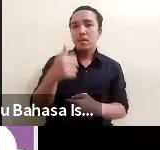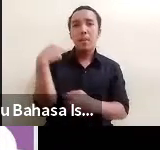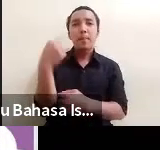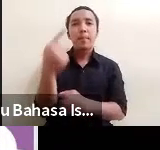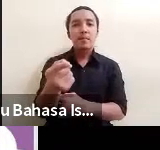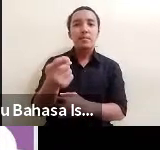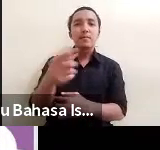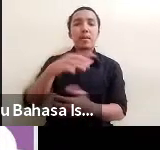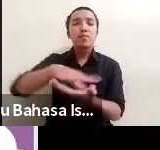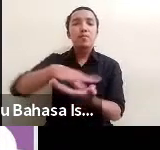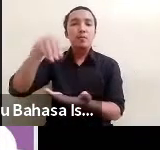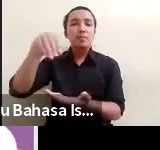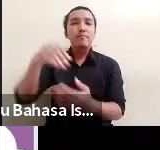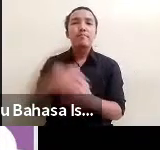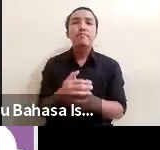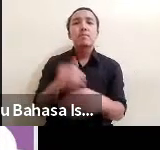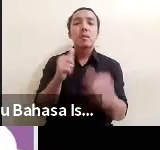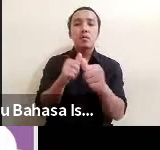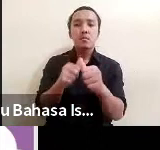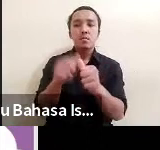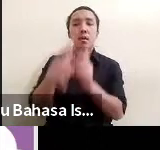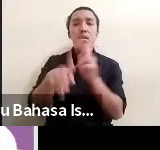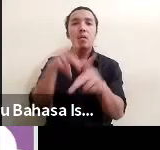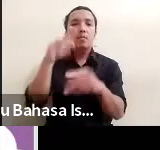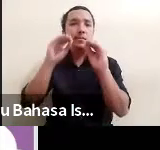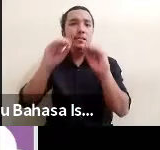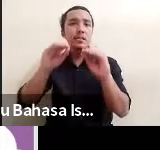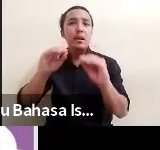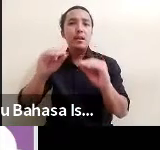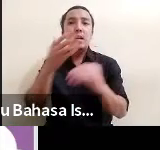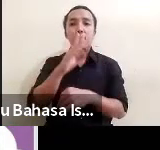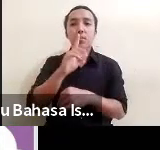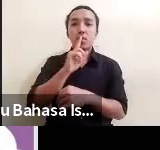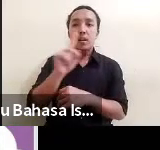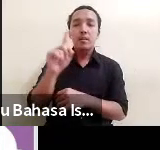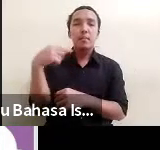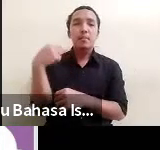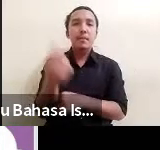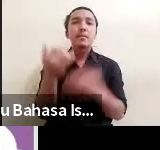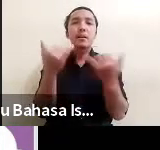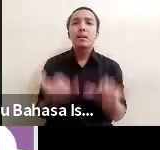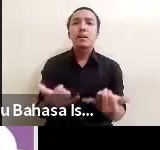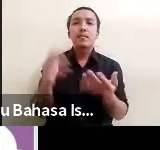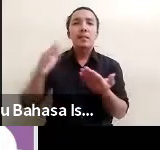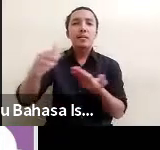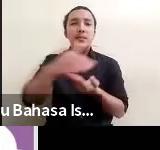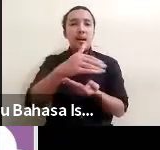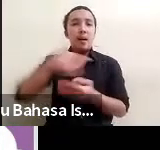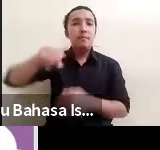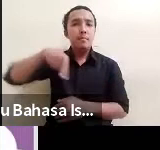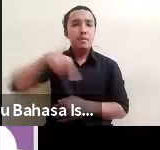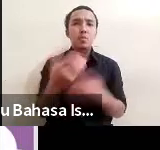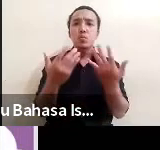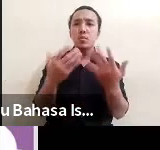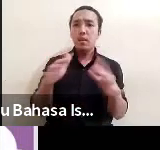satunya. Kemudian di pendidikan, alhamdulillah sampai sekarang ini data kami sudah ada